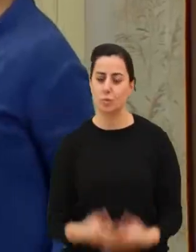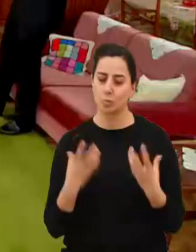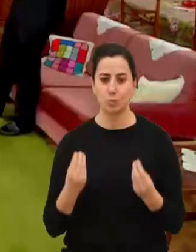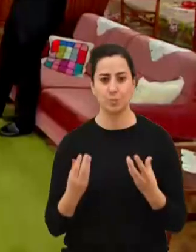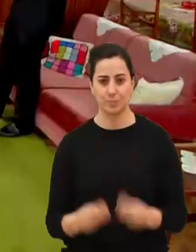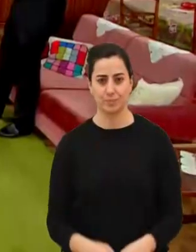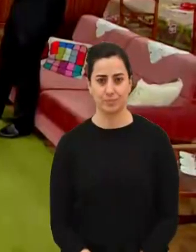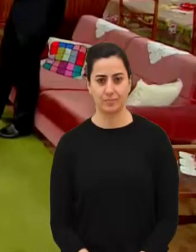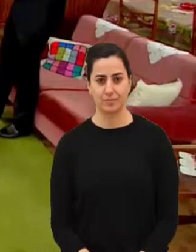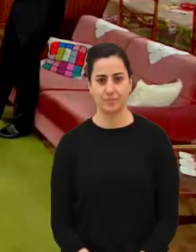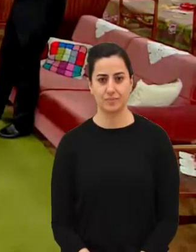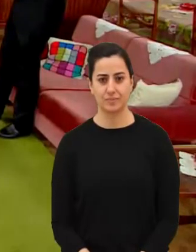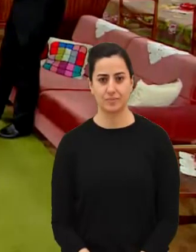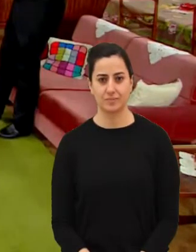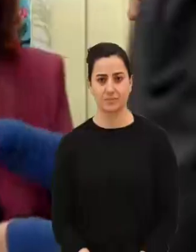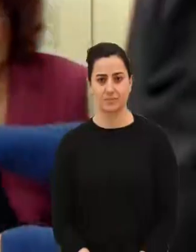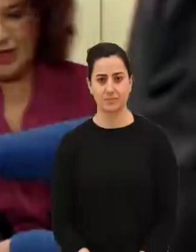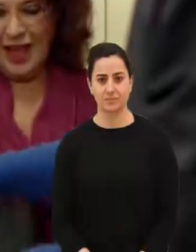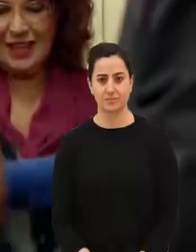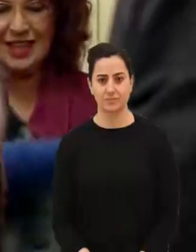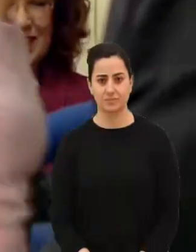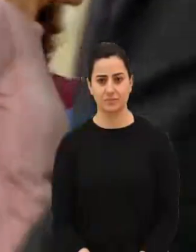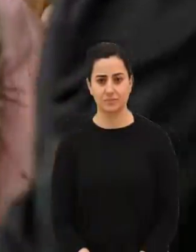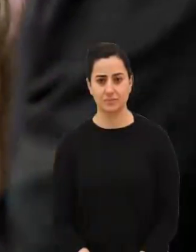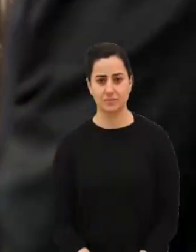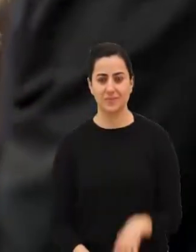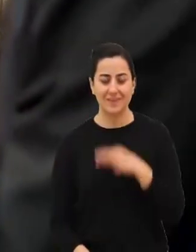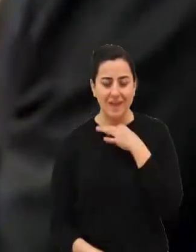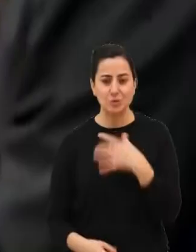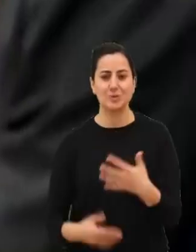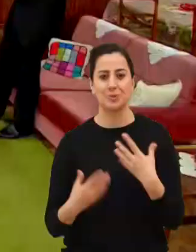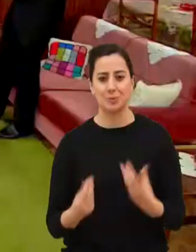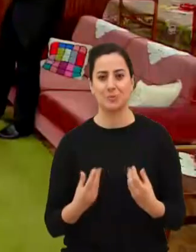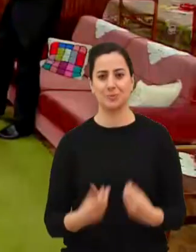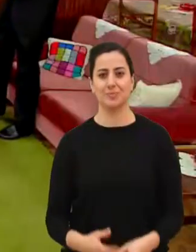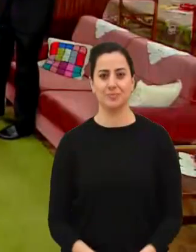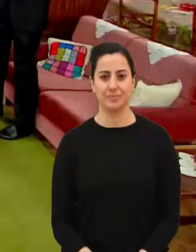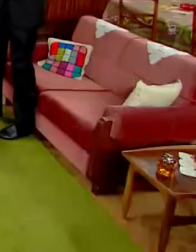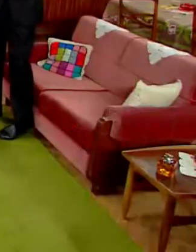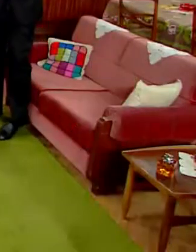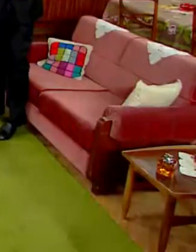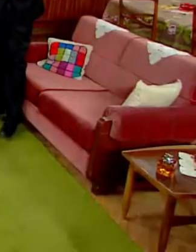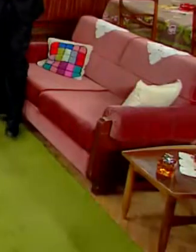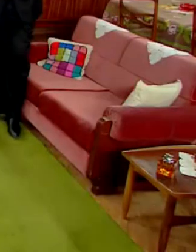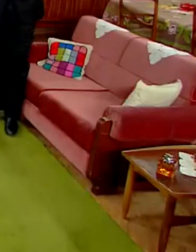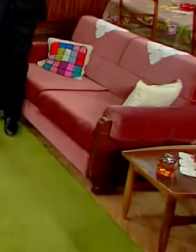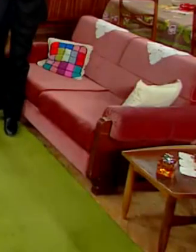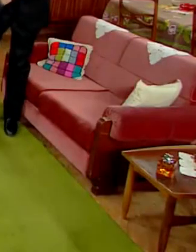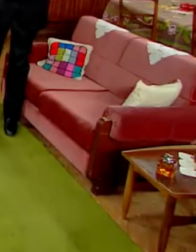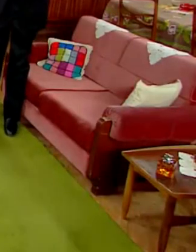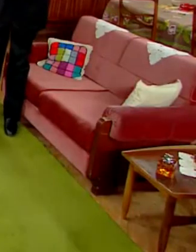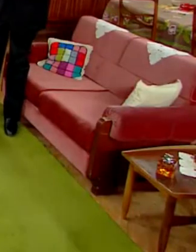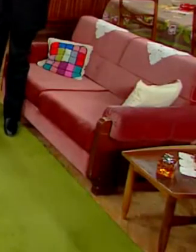Olur. Çıkar kızım üstünü. Teşekkür ederim. Evet. Ahmet ayağa kalktı ama tavrından ödün